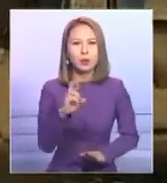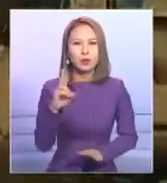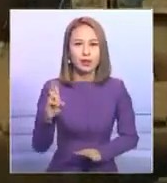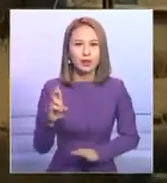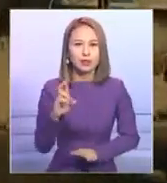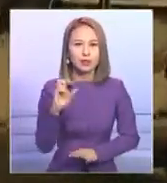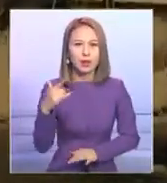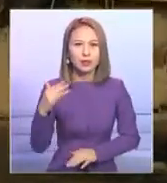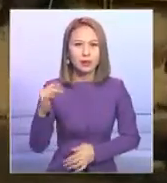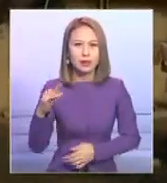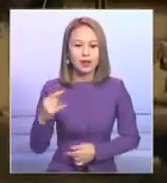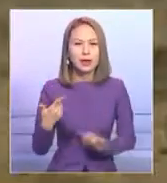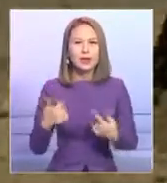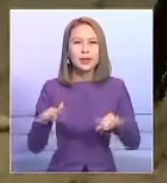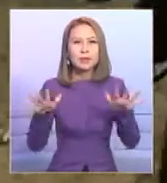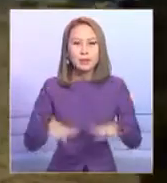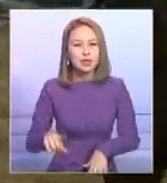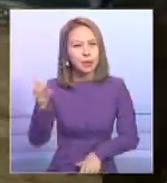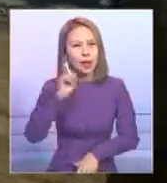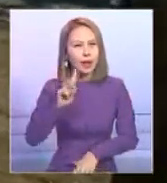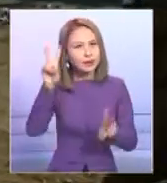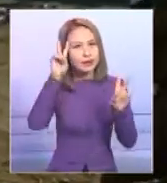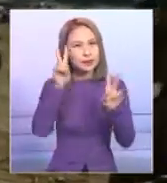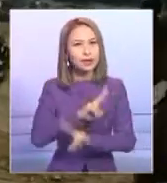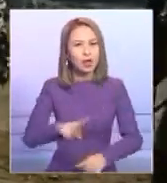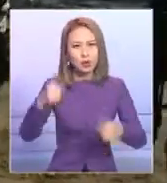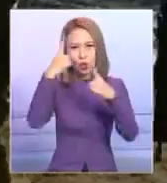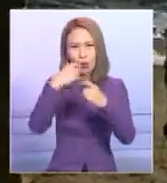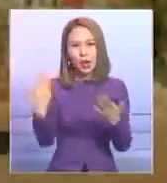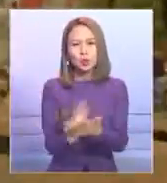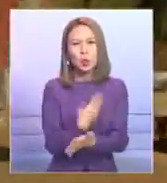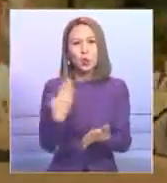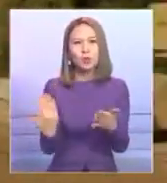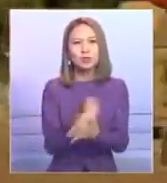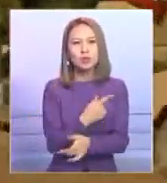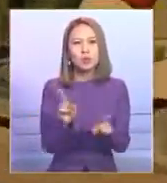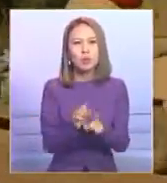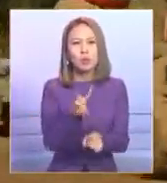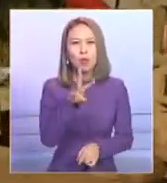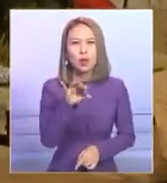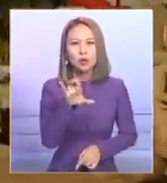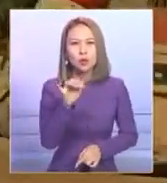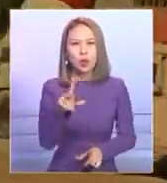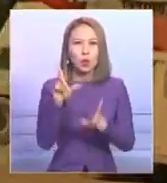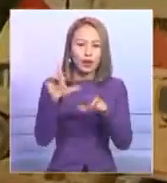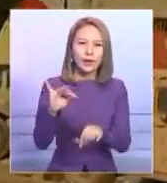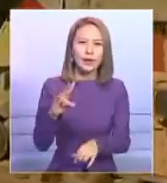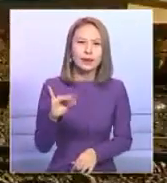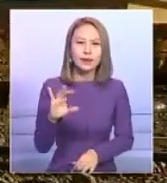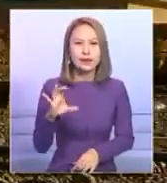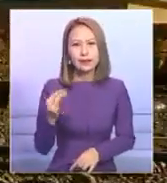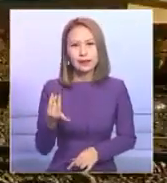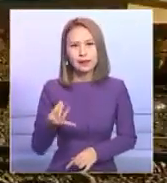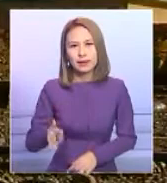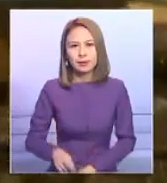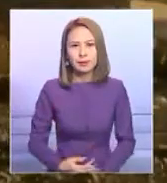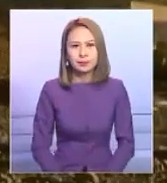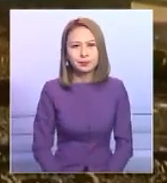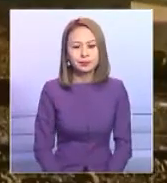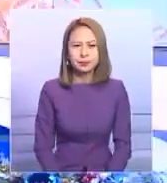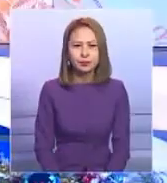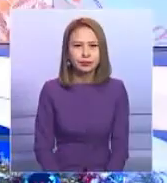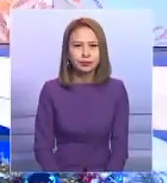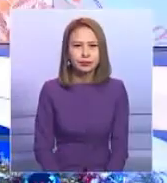Әл-Бағдадидің қазір қайда жүргені белгісіз. Ақпарат құралдарының хабарлауынша ол Масулда немесе Сирияда болуы мүмкін.